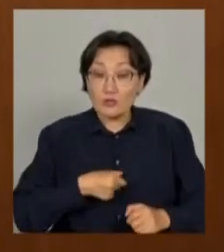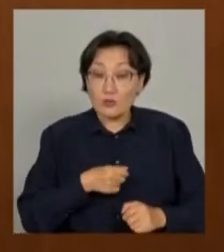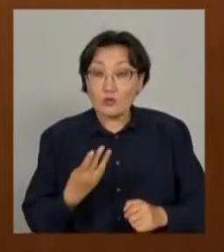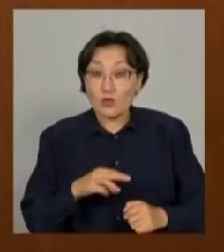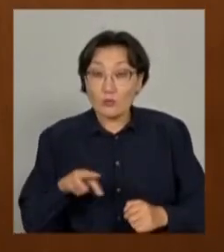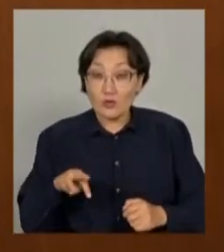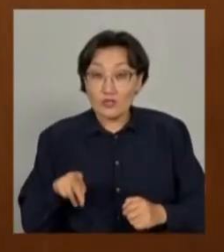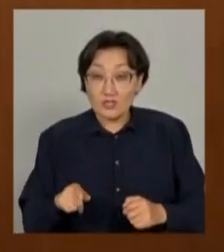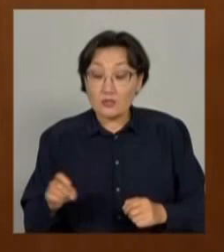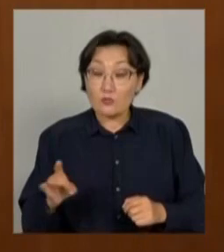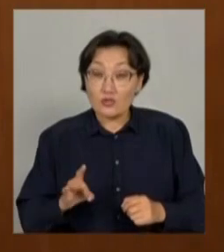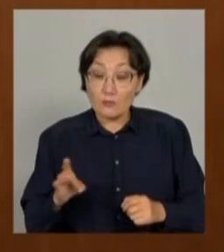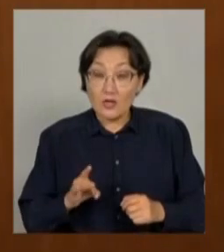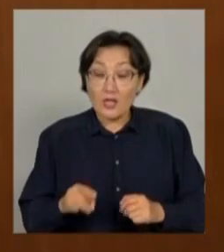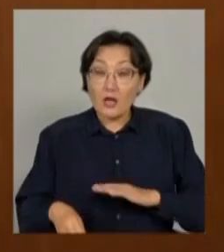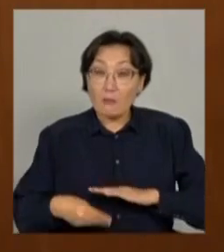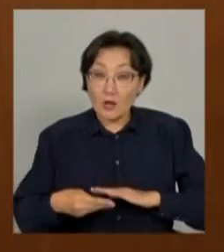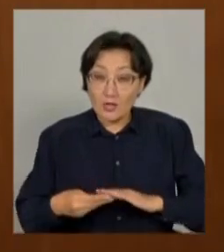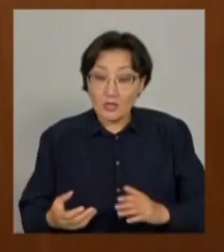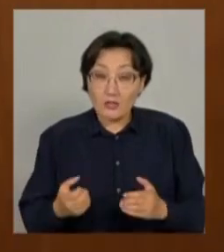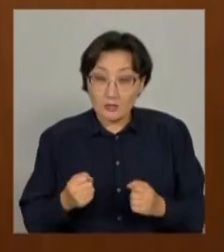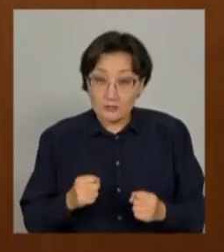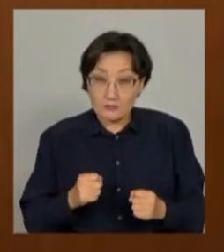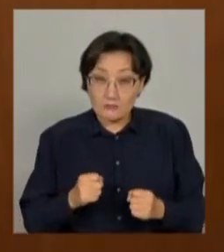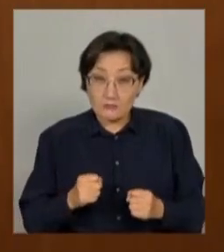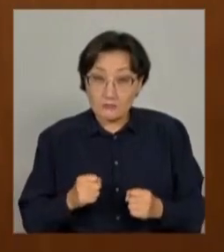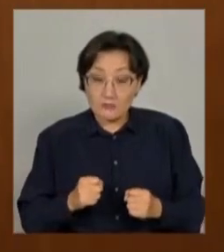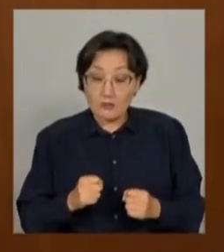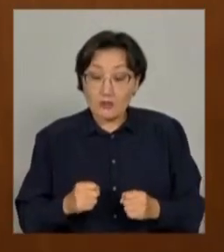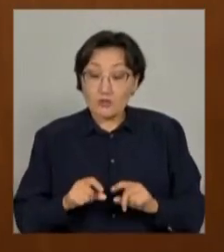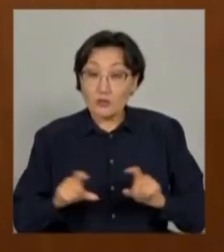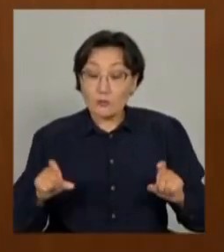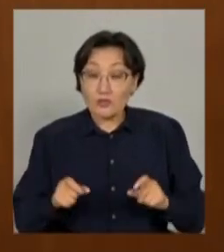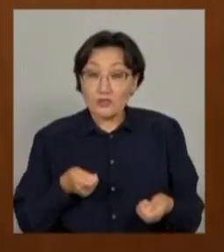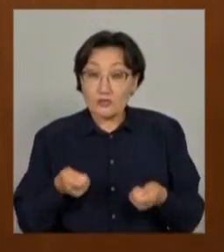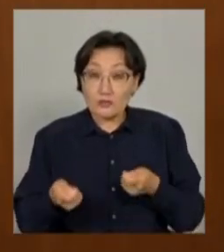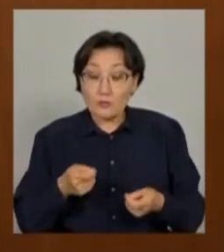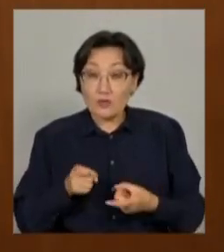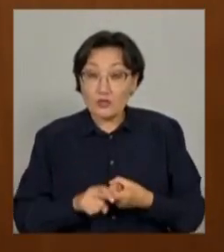4 миллион теңге көлемінде пара алғаны анықталды. Мекеме бастығына қатысты